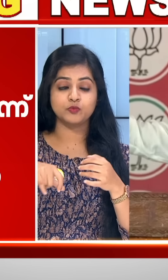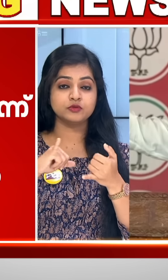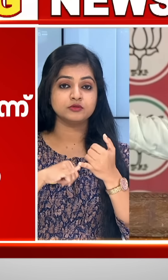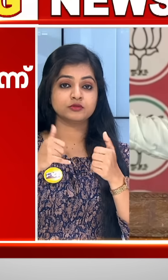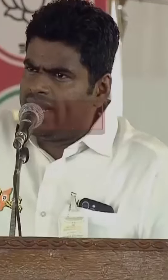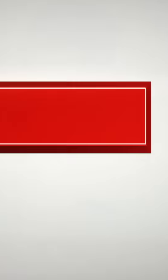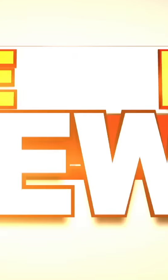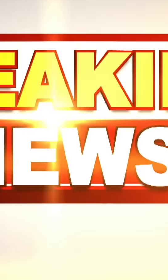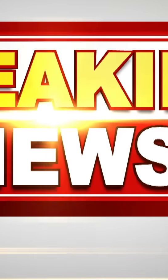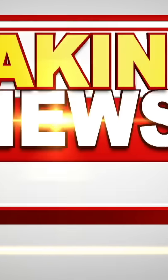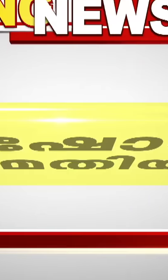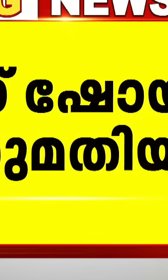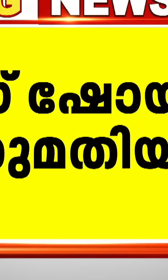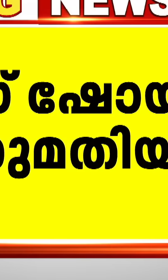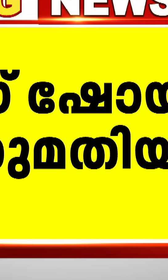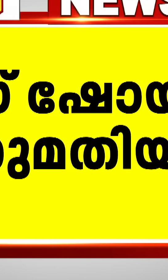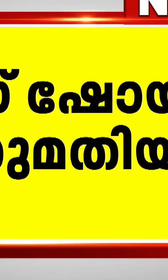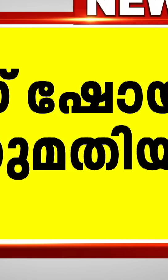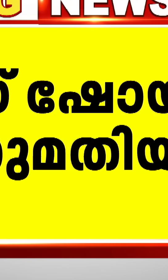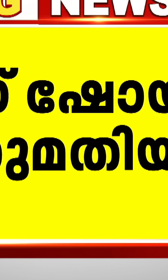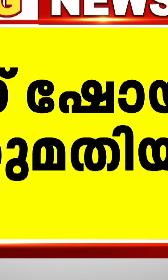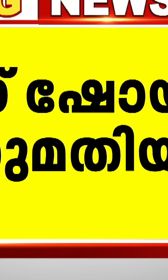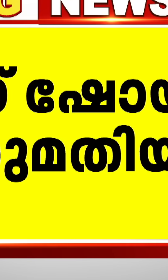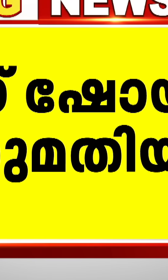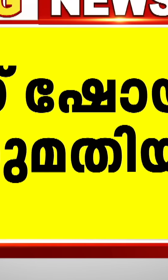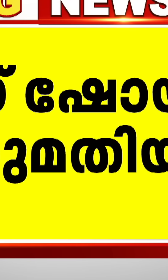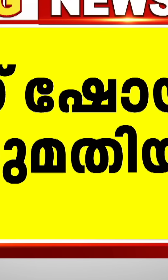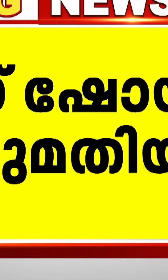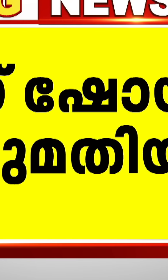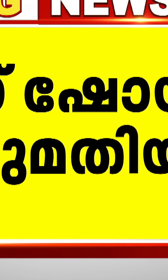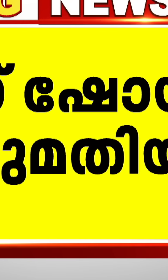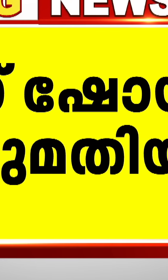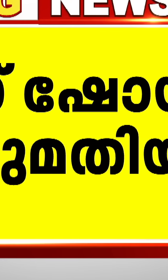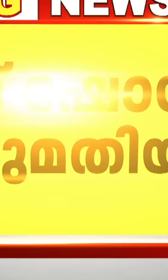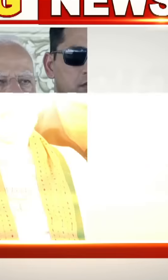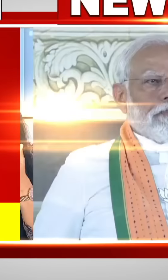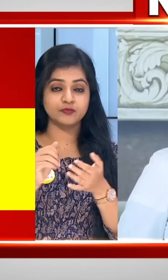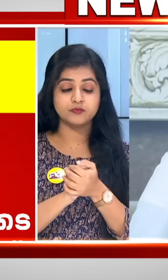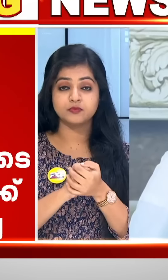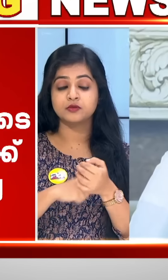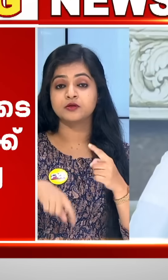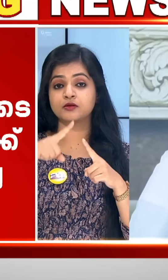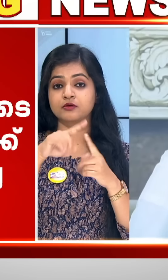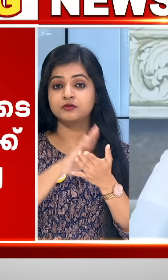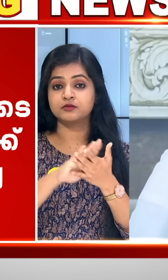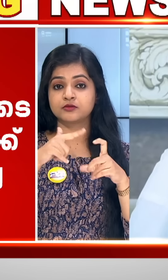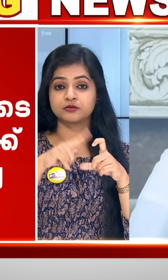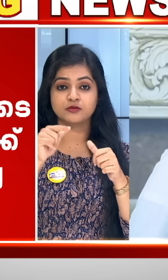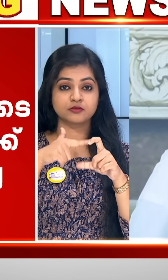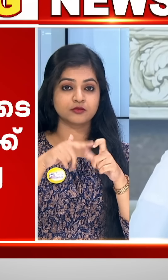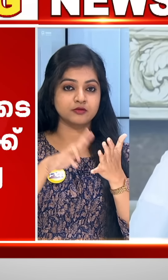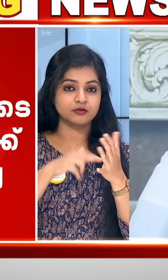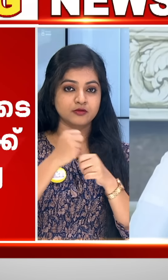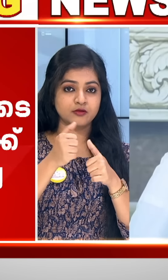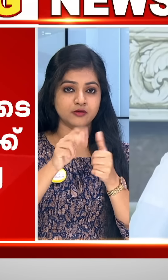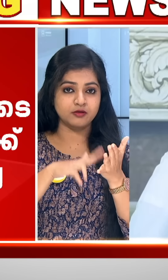വരേണ്ട ഇടങ്ങൾ എന്ന് പറയുന്നത് കന്യാകുമാരിയിൽ ഇന്ന് റാലി നടത്തിയിരുന്നു മാത്രമല്ല തെലങ്കാനയിലും ആന്ധ്രപ്രദേശിലും അതുപോലെതന്നെ കർണാടകയിലും കേരളത്തിലും സമാനമായി ഈ